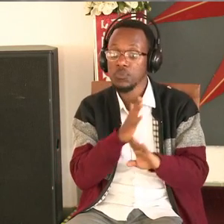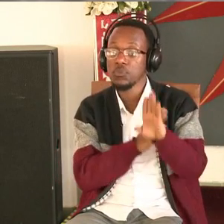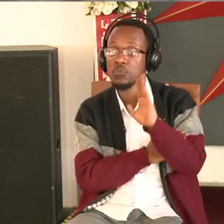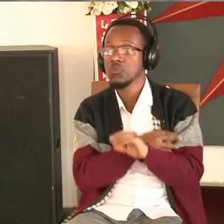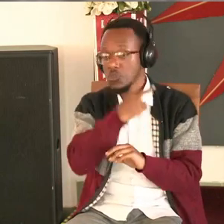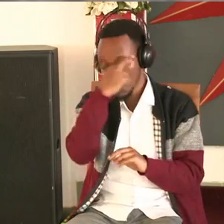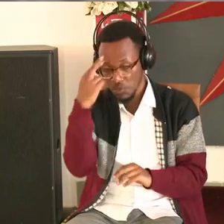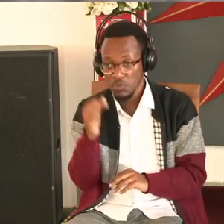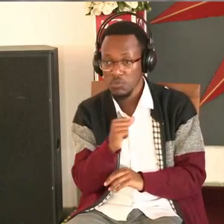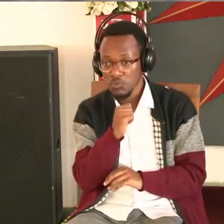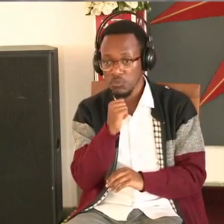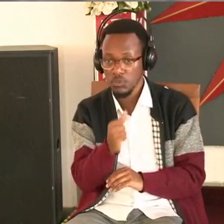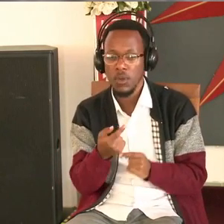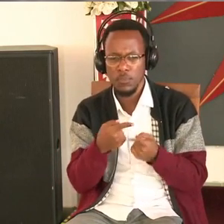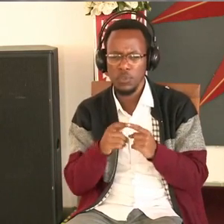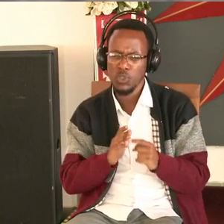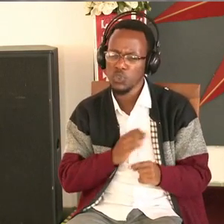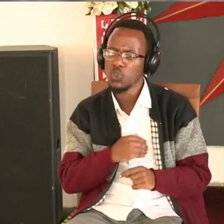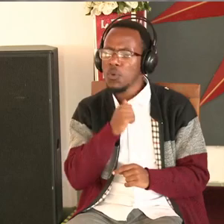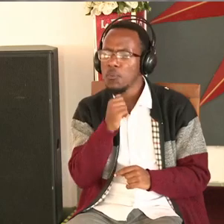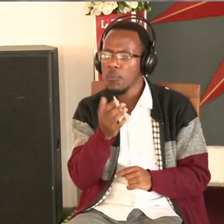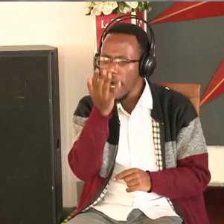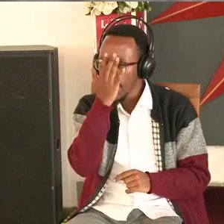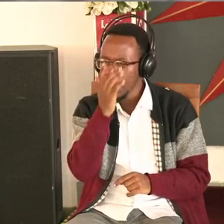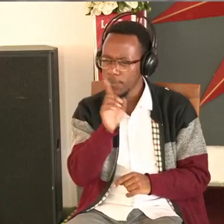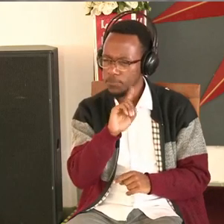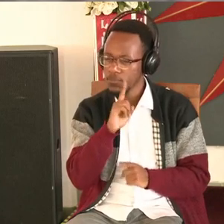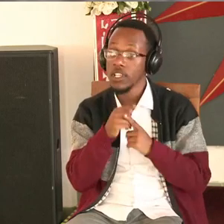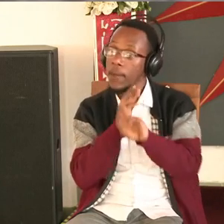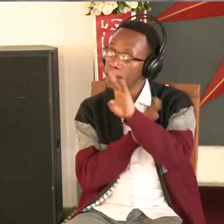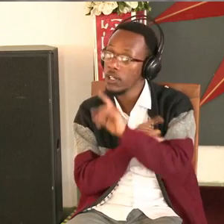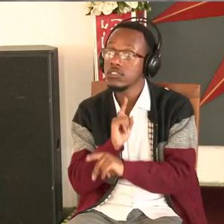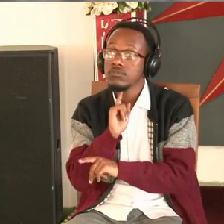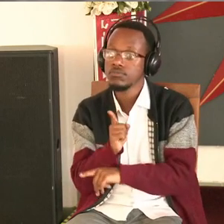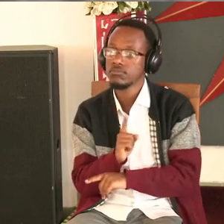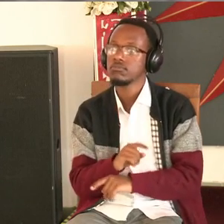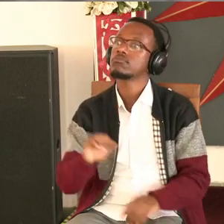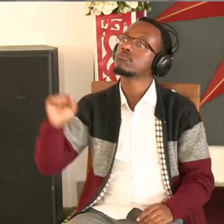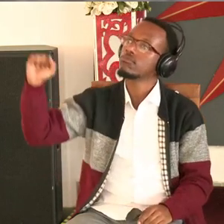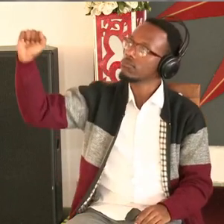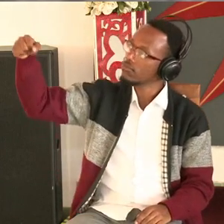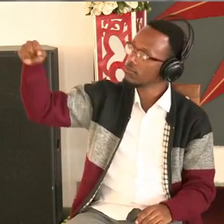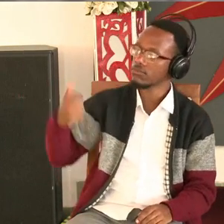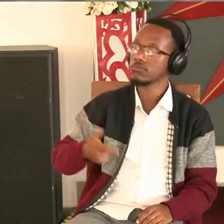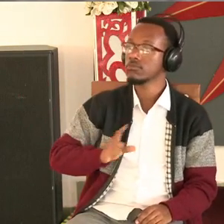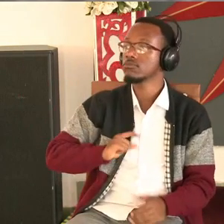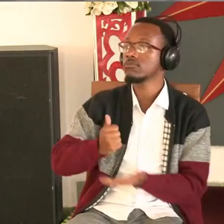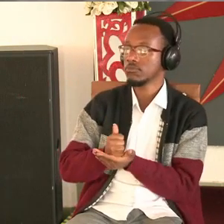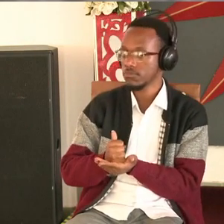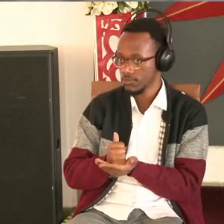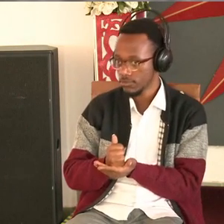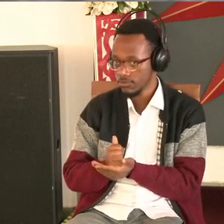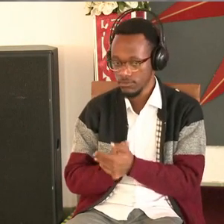gose ntituzakorwa n'isoni na hato imana ni yego kandi ni amen murongo wa 10